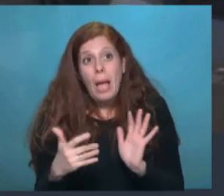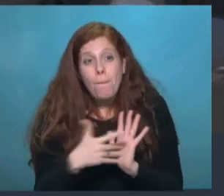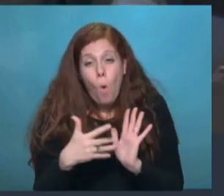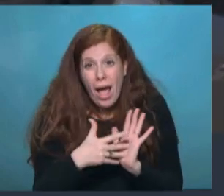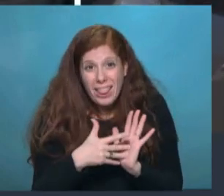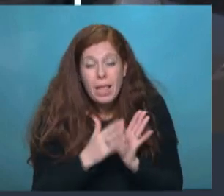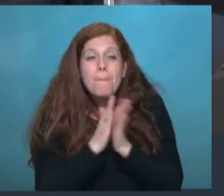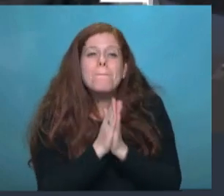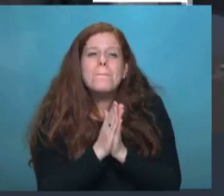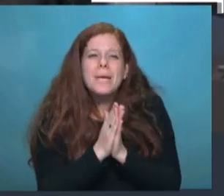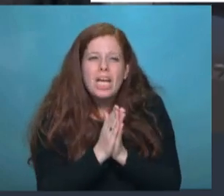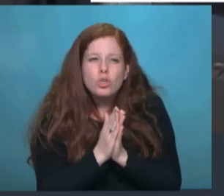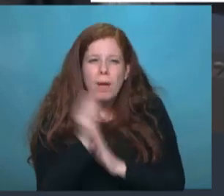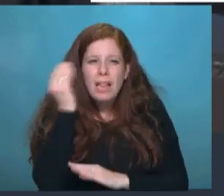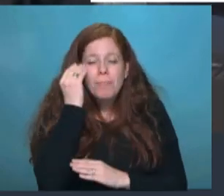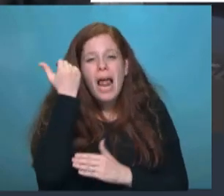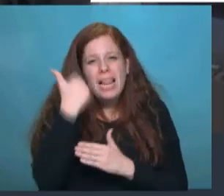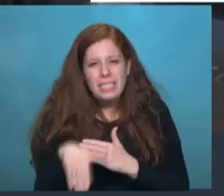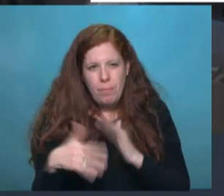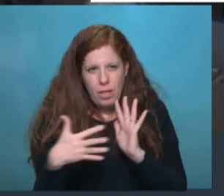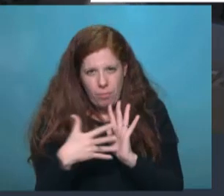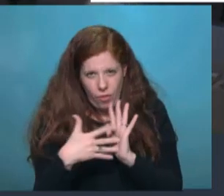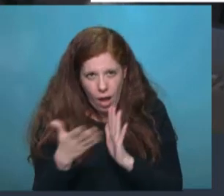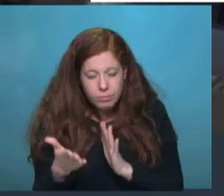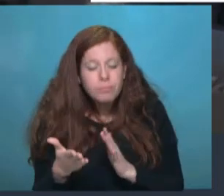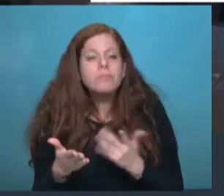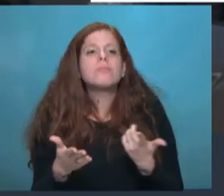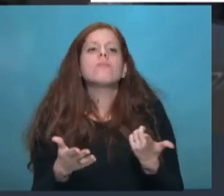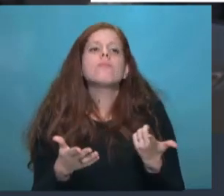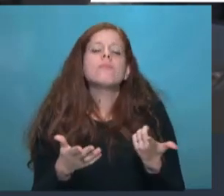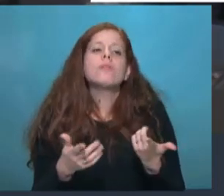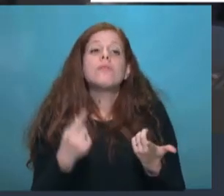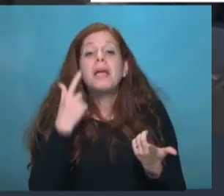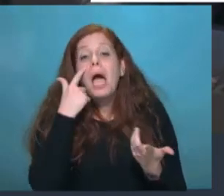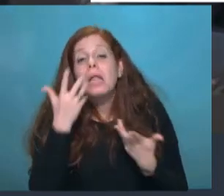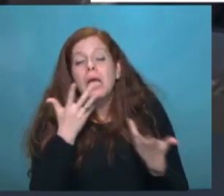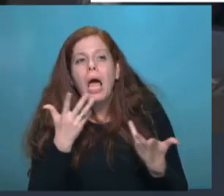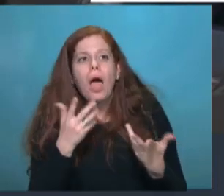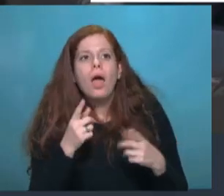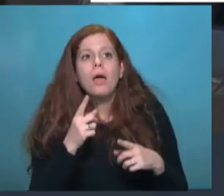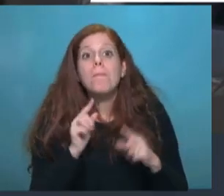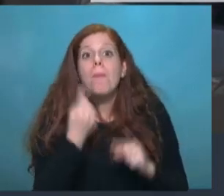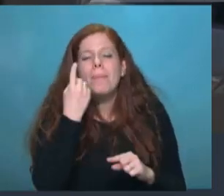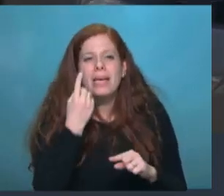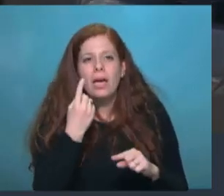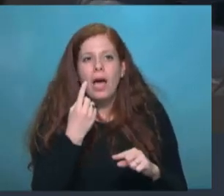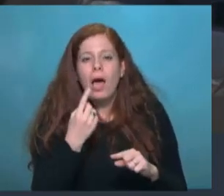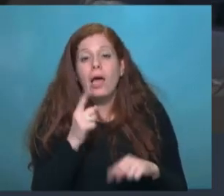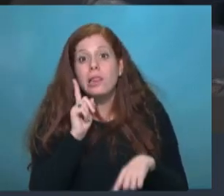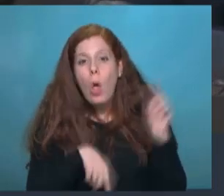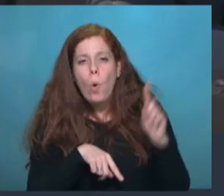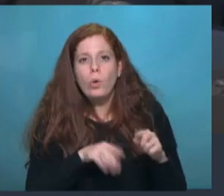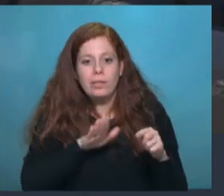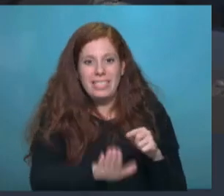הבוחן ביקש מהתלמידה לסיים את המבחן, וכנראה במקרה היא לחצה על דוושת